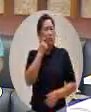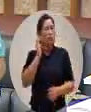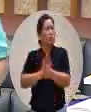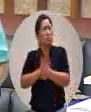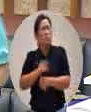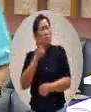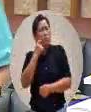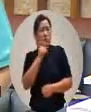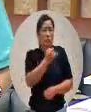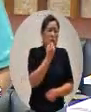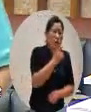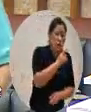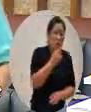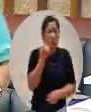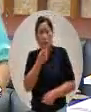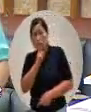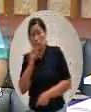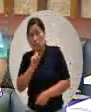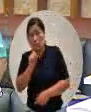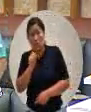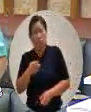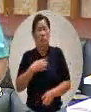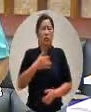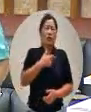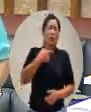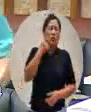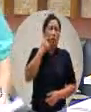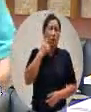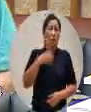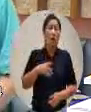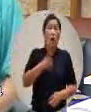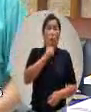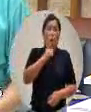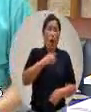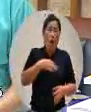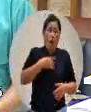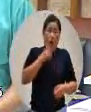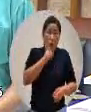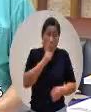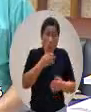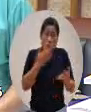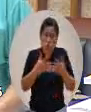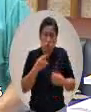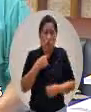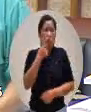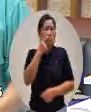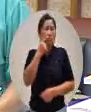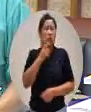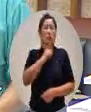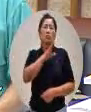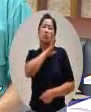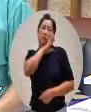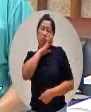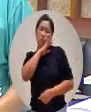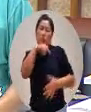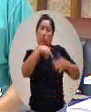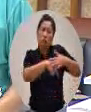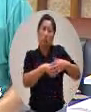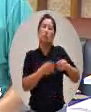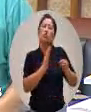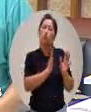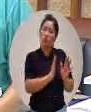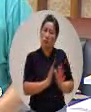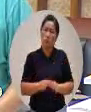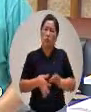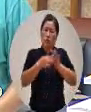可以講對不可以講啦齁做得不講講親講親都講不出來啊私底下去處理比較好啦因為